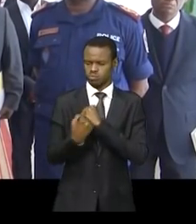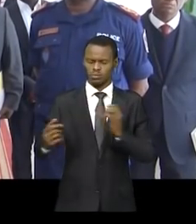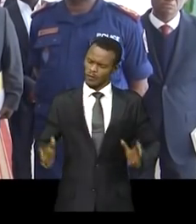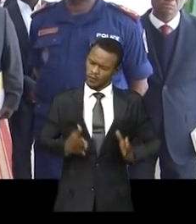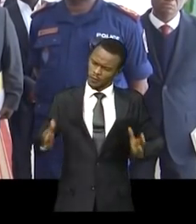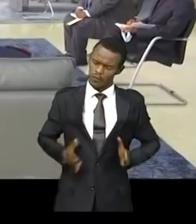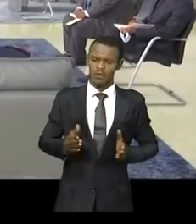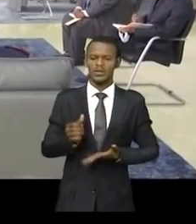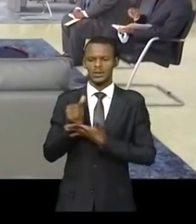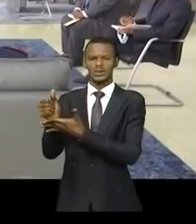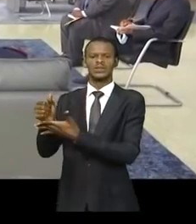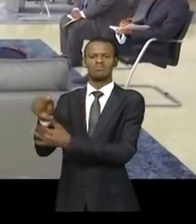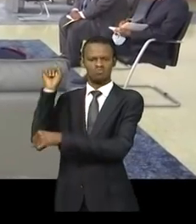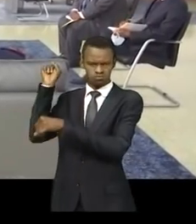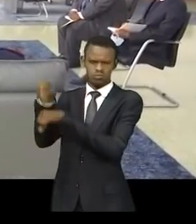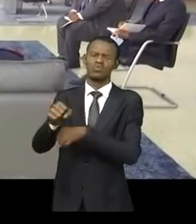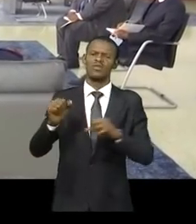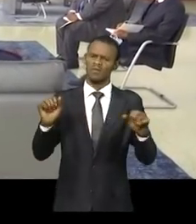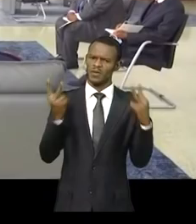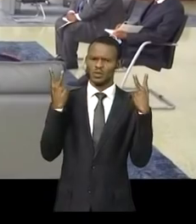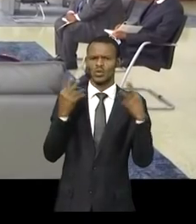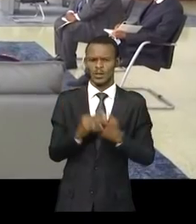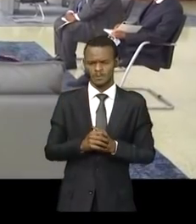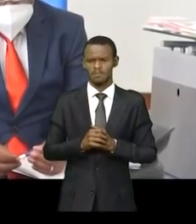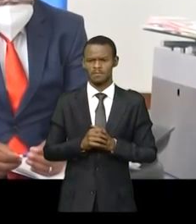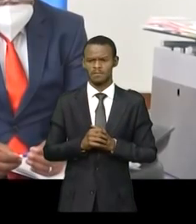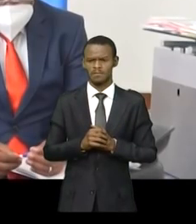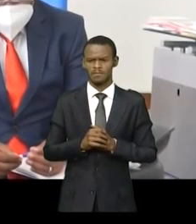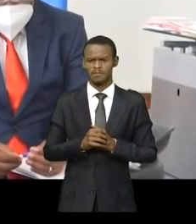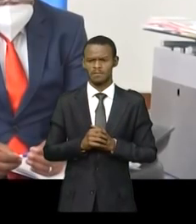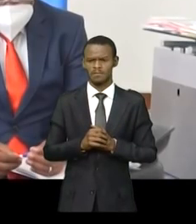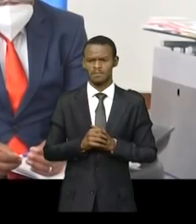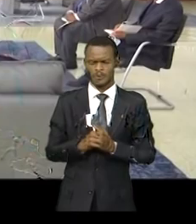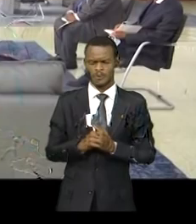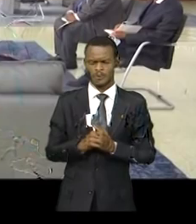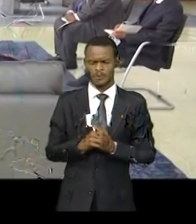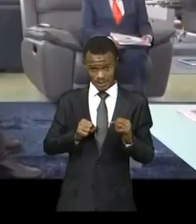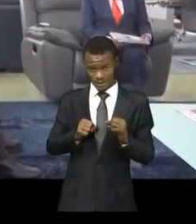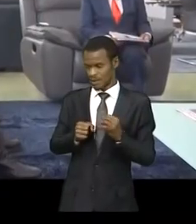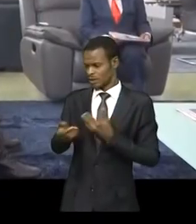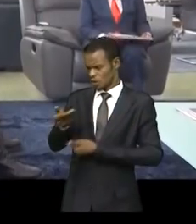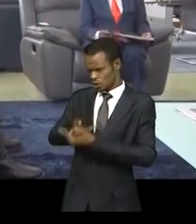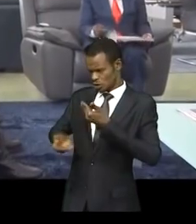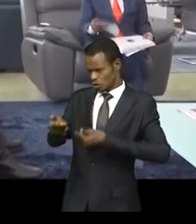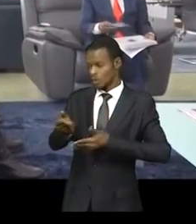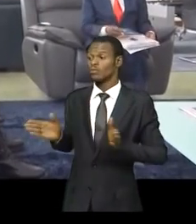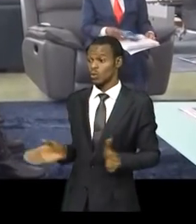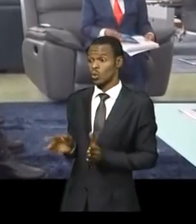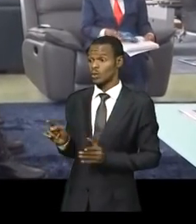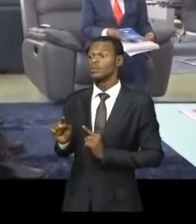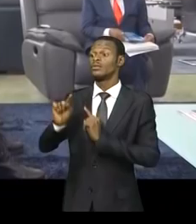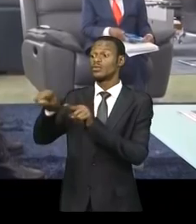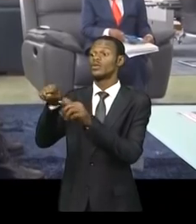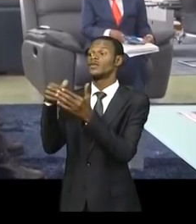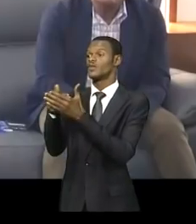à la victoire. Dans les échanges, le président du Sénat a proposé de dialoguer avec leurs administrés